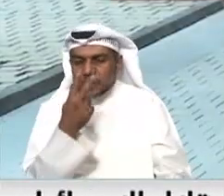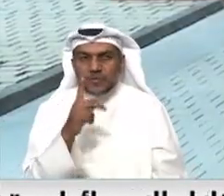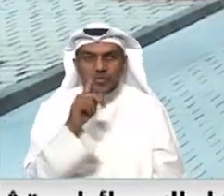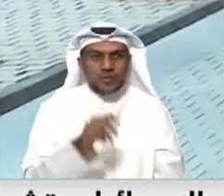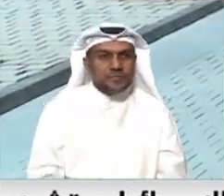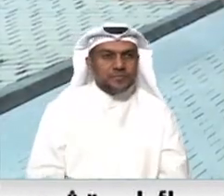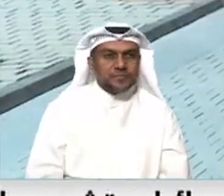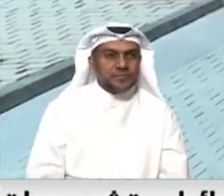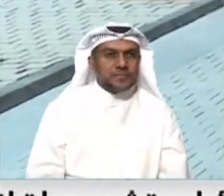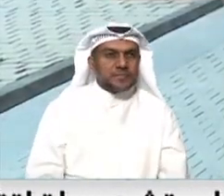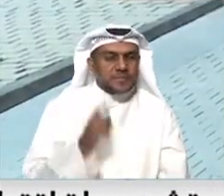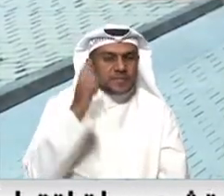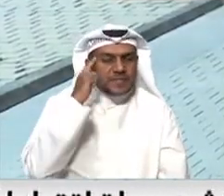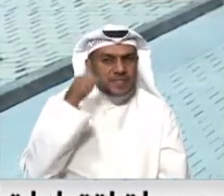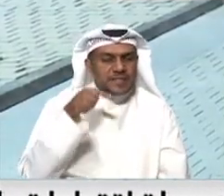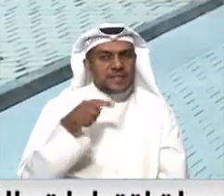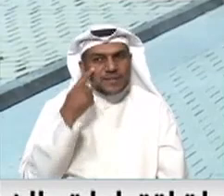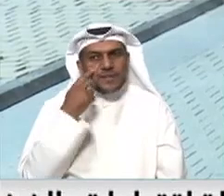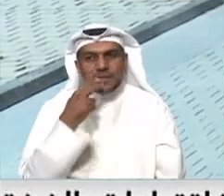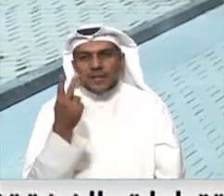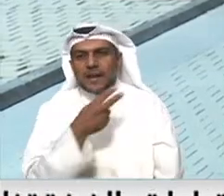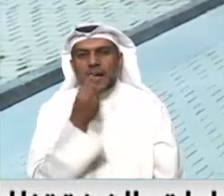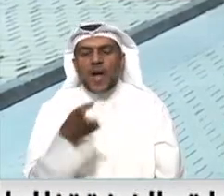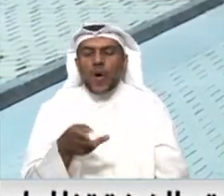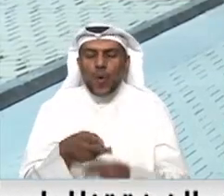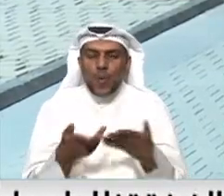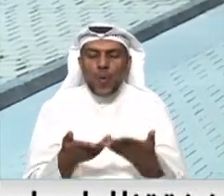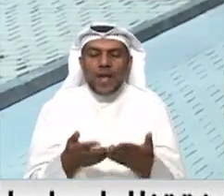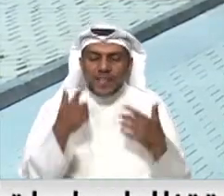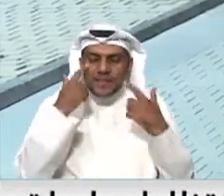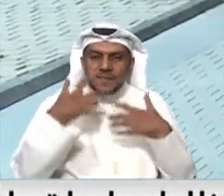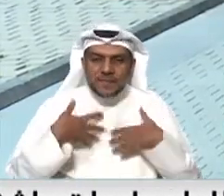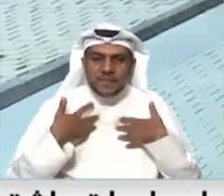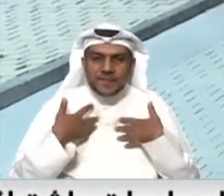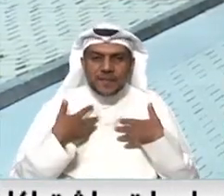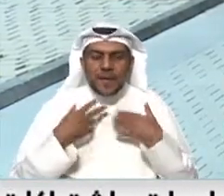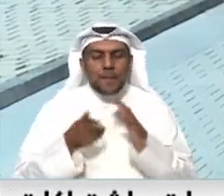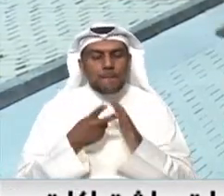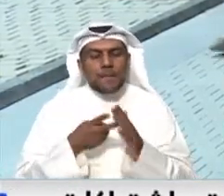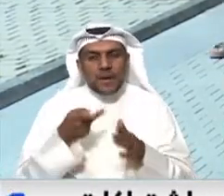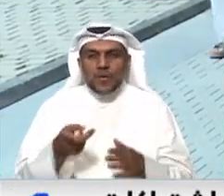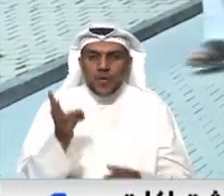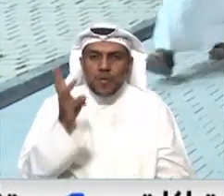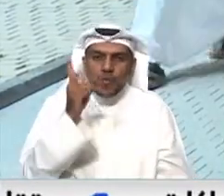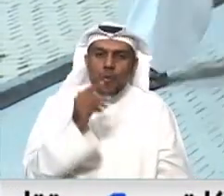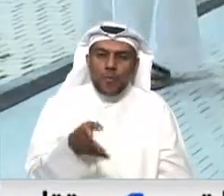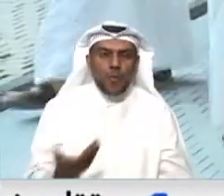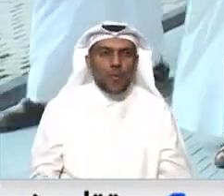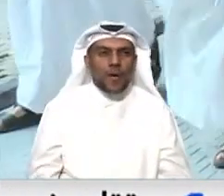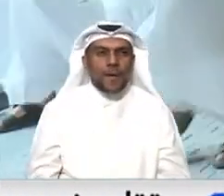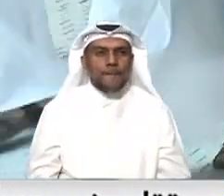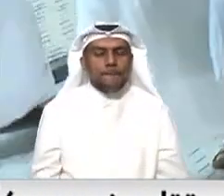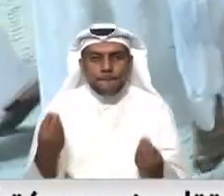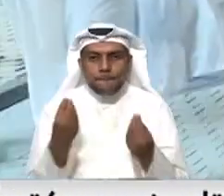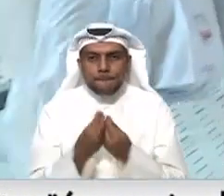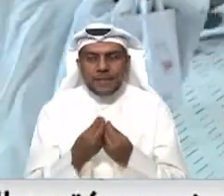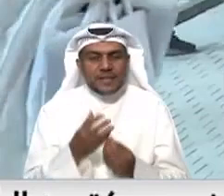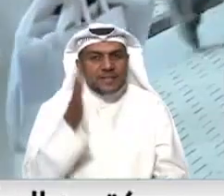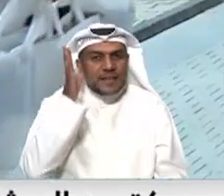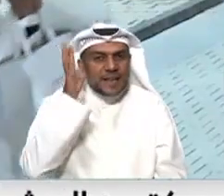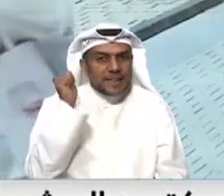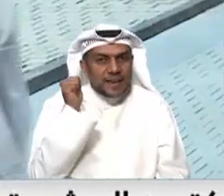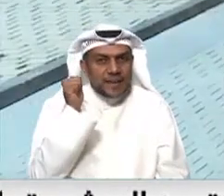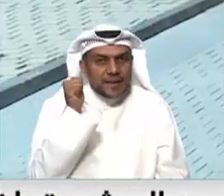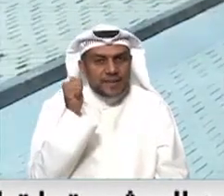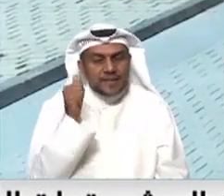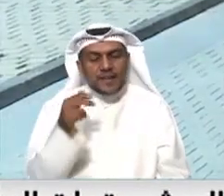أنا تقريبا بالسنة مرتين أو ثلاثة أنا أجل، وهذا العيد يمكن الثاني أو الثالث لي هنا. فطال عمرك البروجرام طبعا بعد الصلاة ترى